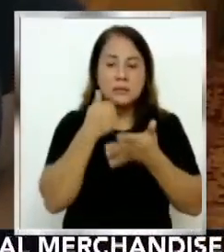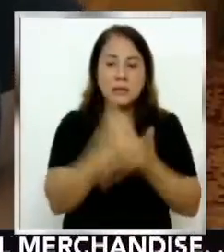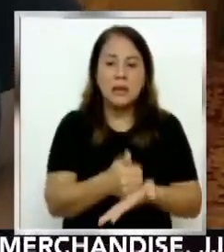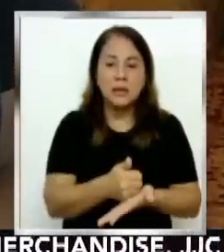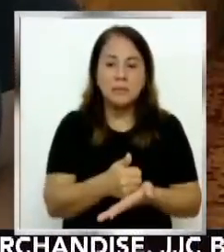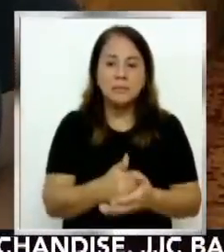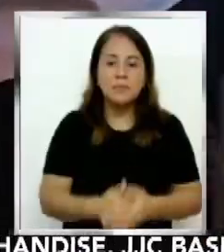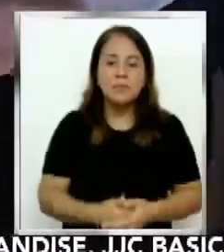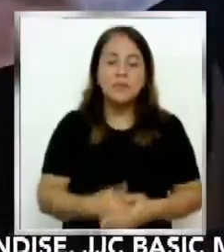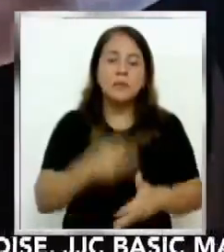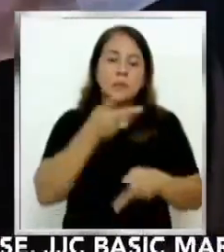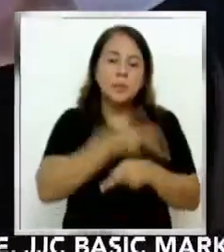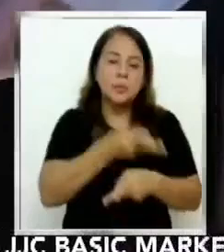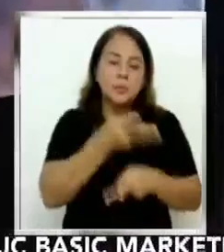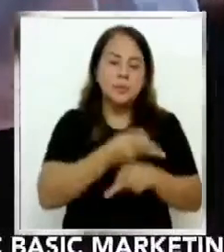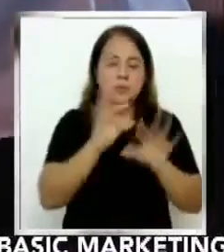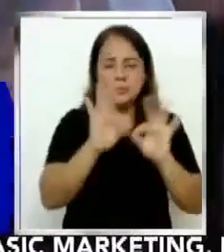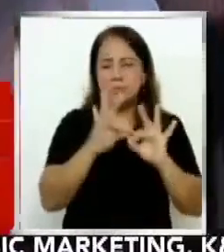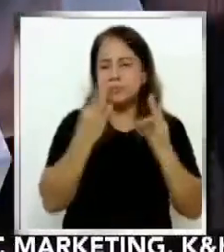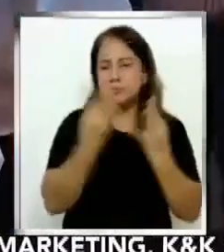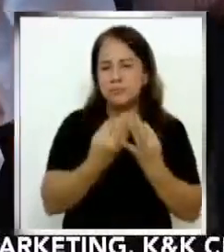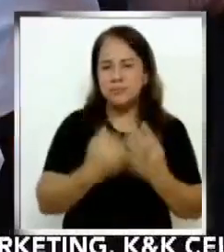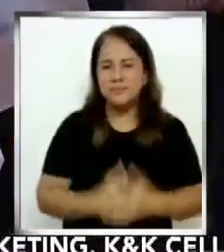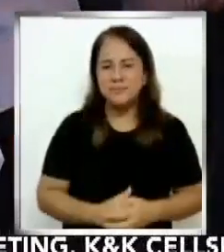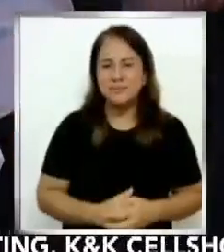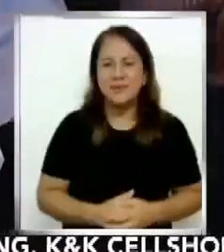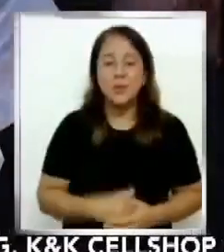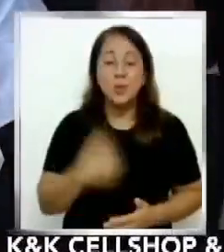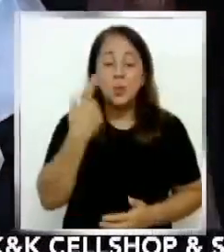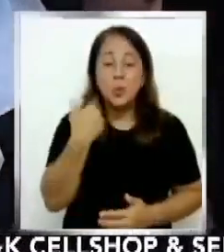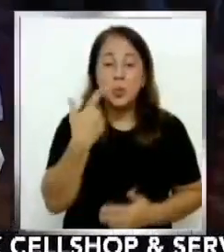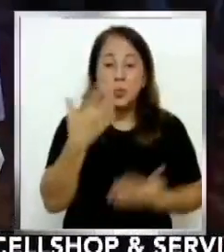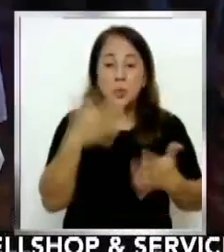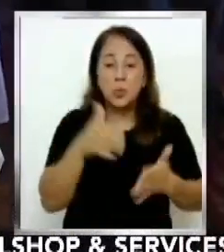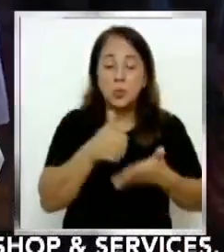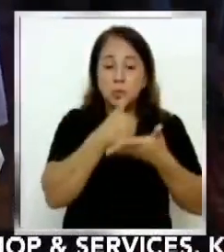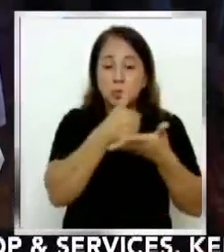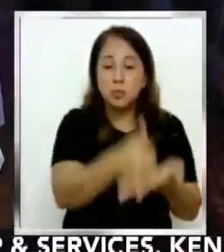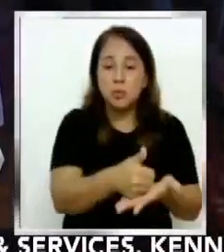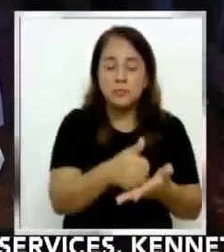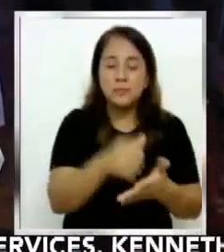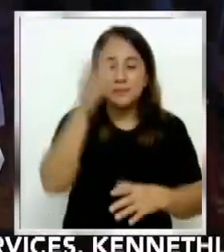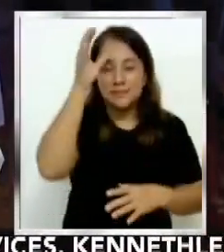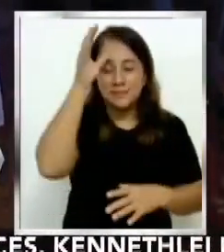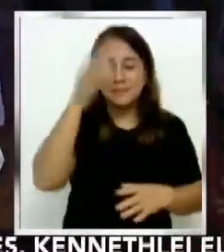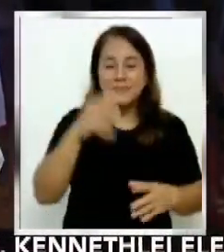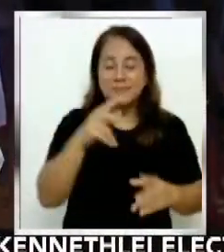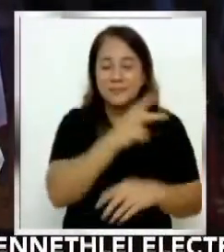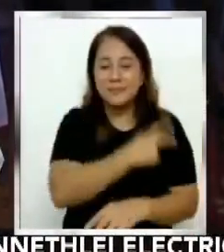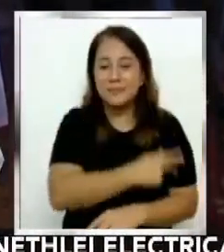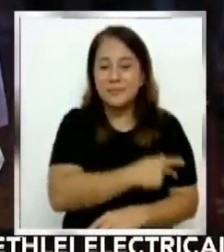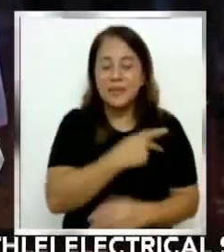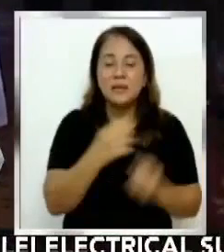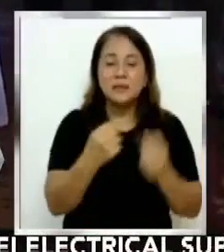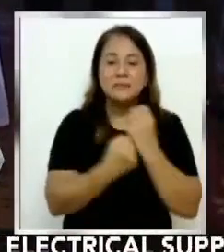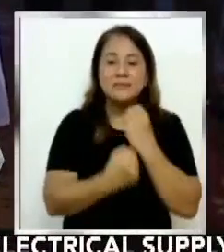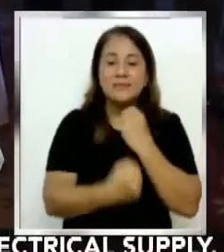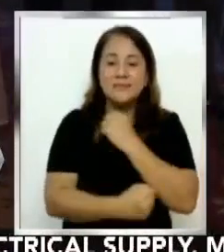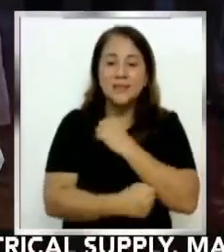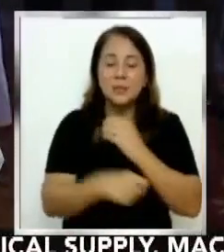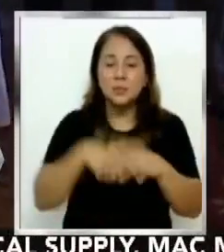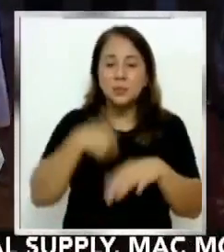mapag-alagang komunidad. Isa sa mga tumutulong sa mga cancer patient, ang isang foundation na itinatag ng isang